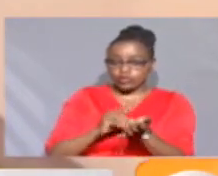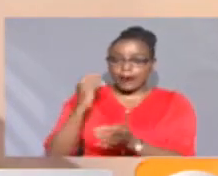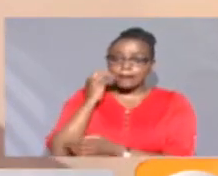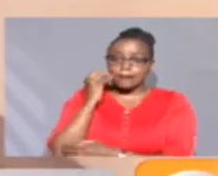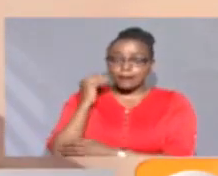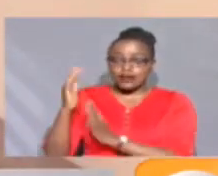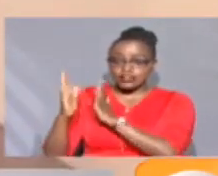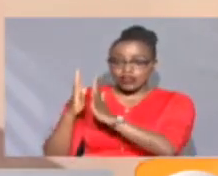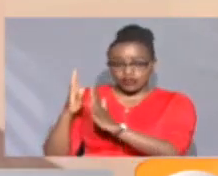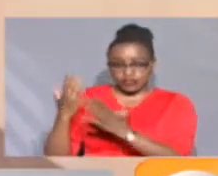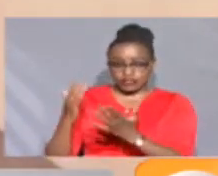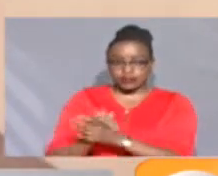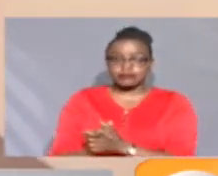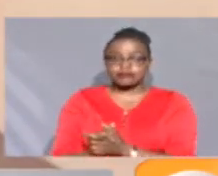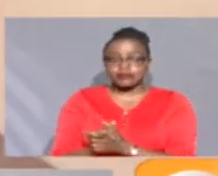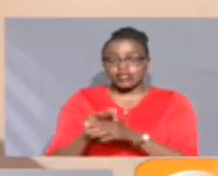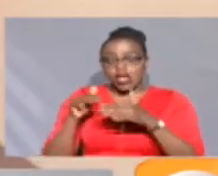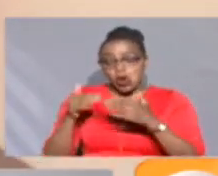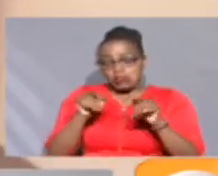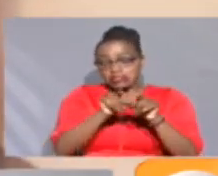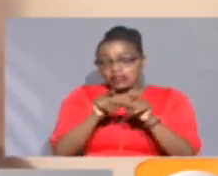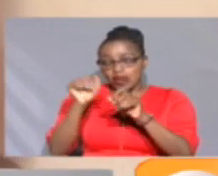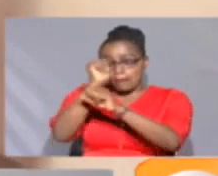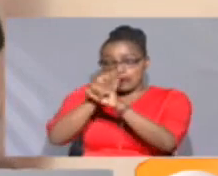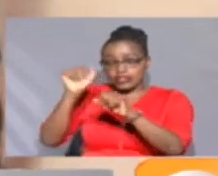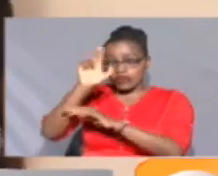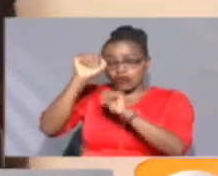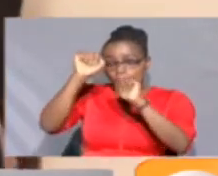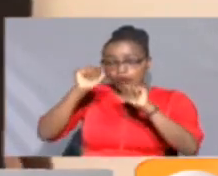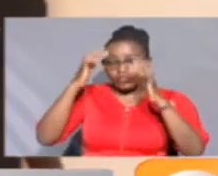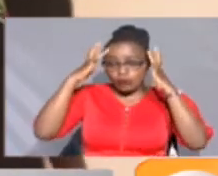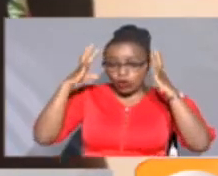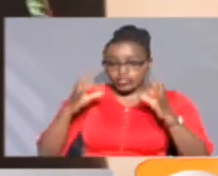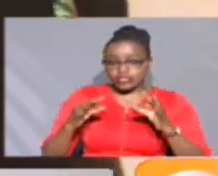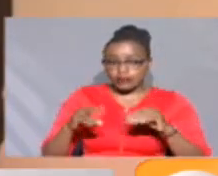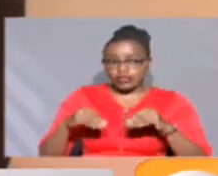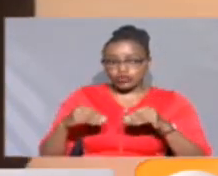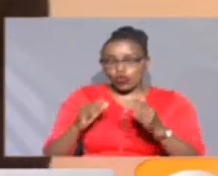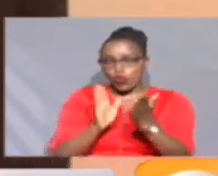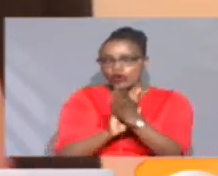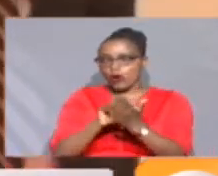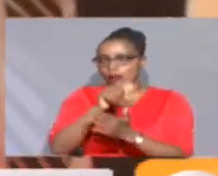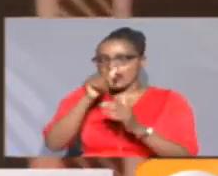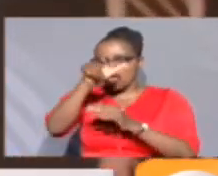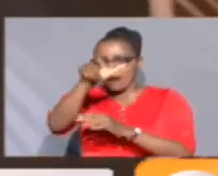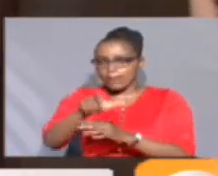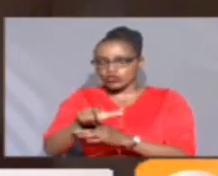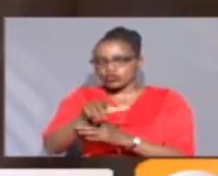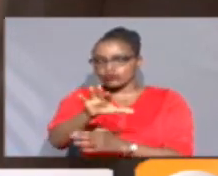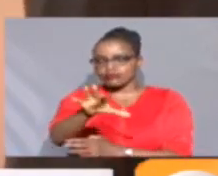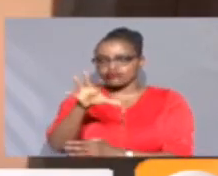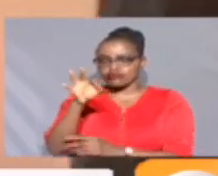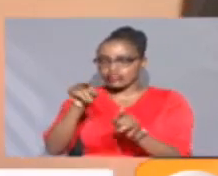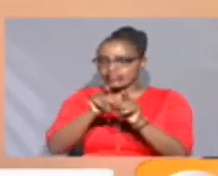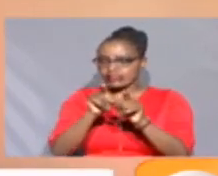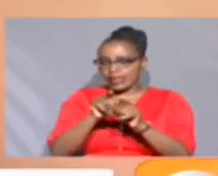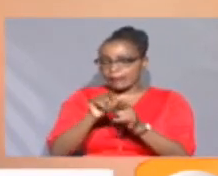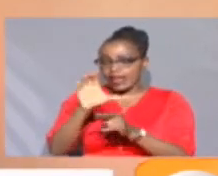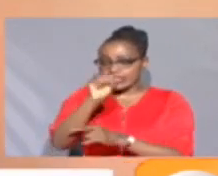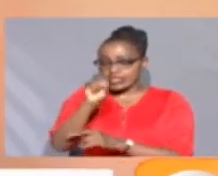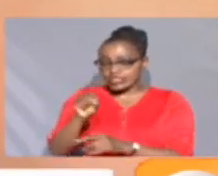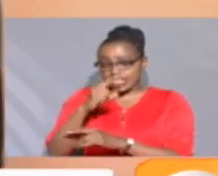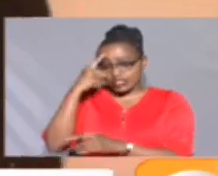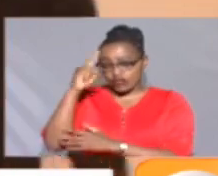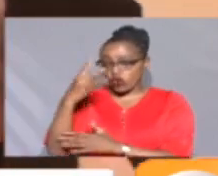Matiang'i wa usalama wa kitaifa. Aidha, rais anaweza kuamua kumpendekeza mtu mwingine yeyote kuteuliwa kama waziri wa fedha,